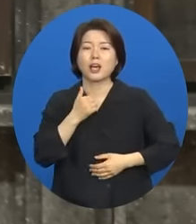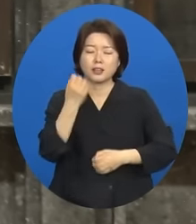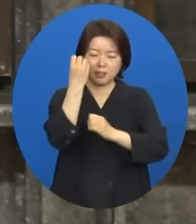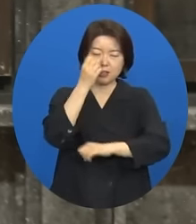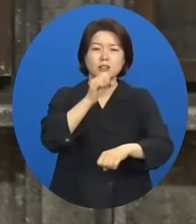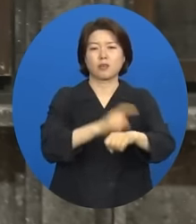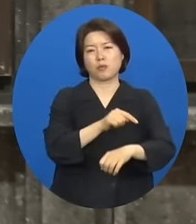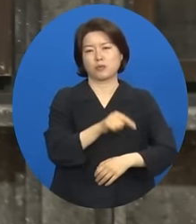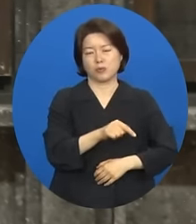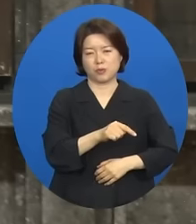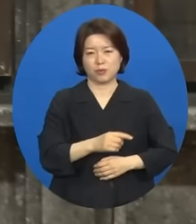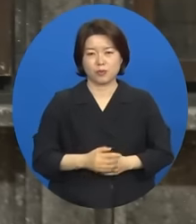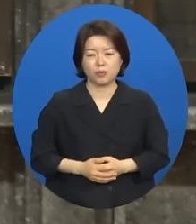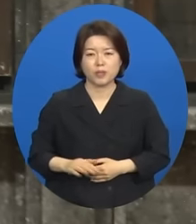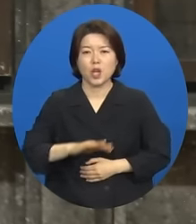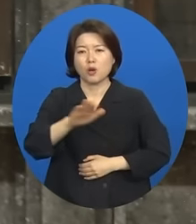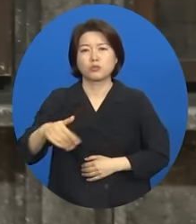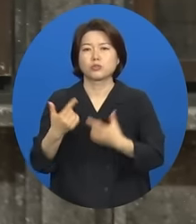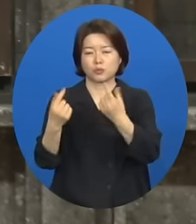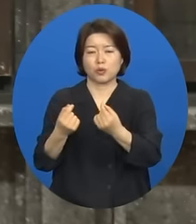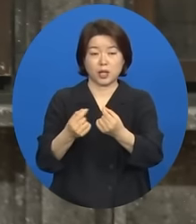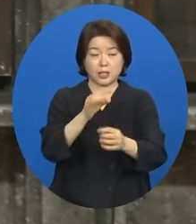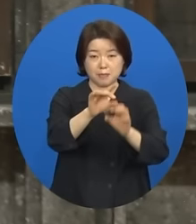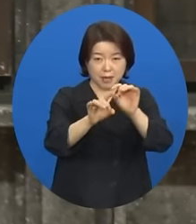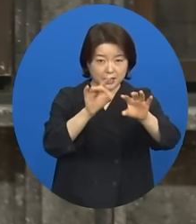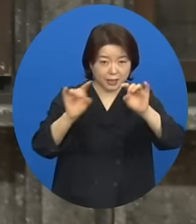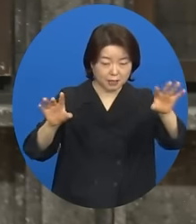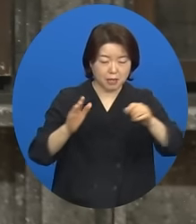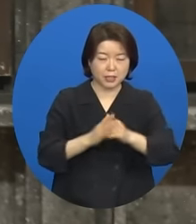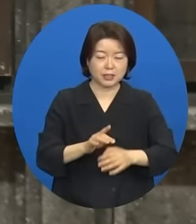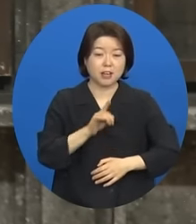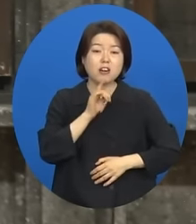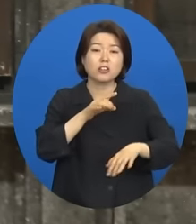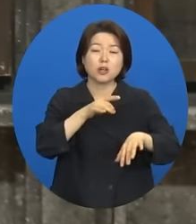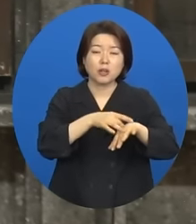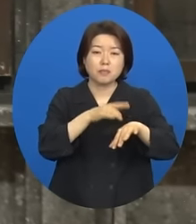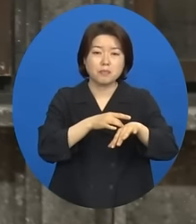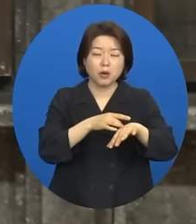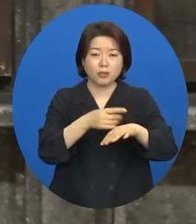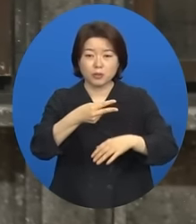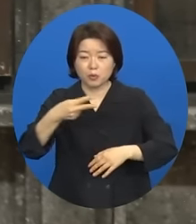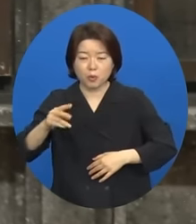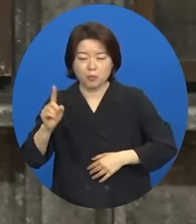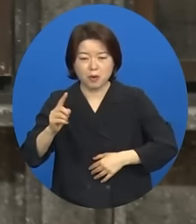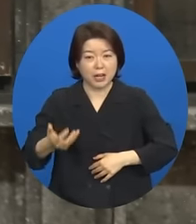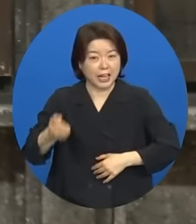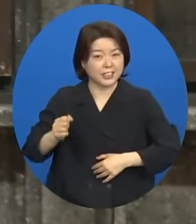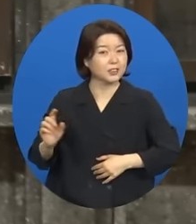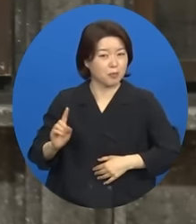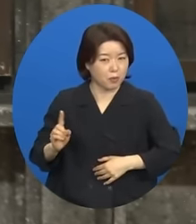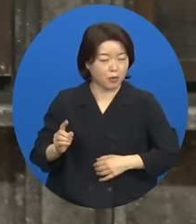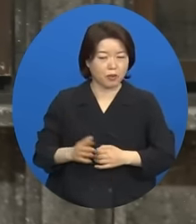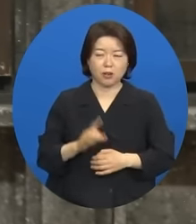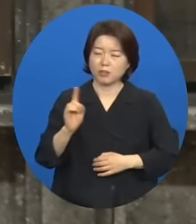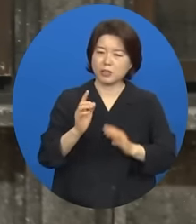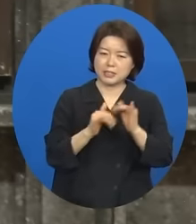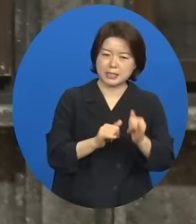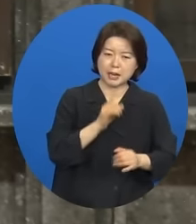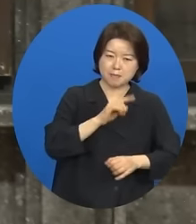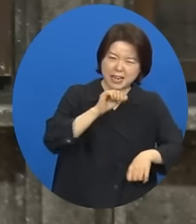본성입니다. 근데 우리도 마찬가지예요. 각 사람마다 그 엉덩이뼈가 무엇인지는 다 달라요. 어떤 사람은요, 말주머니 좋고요. 어떤